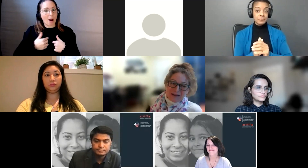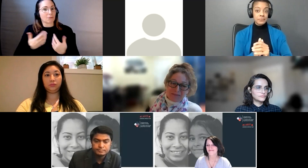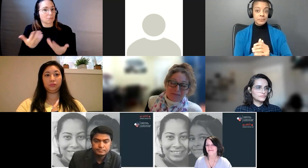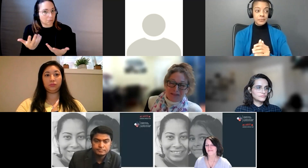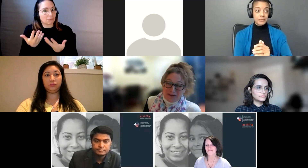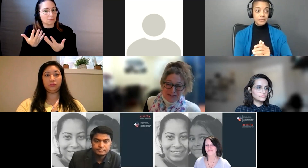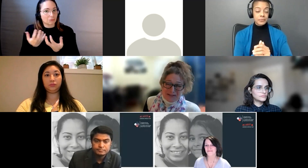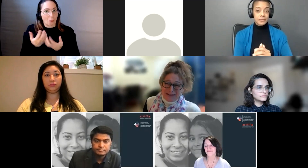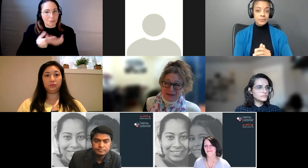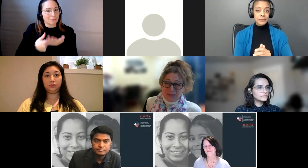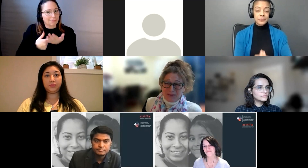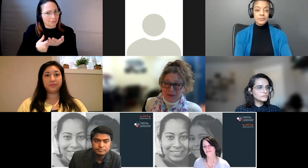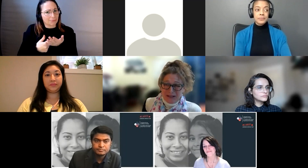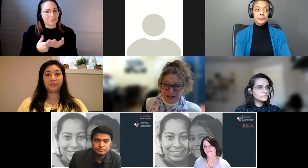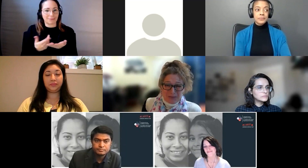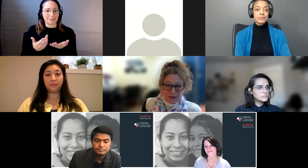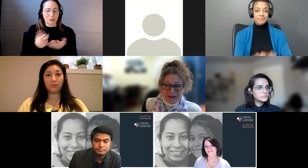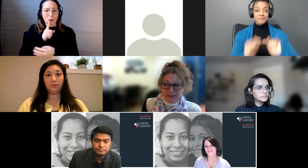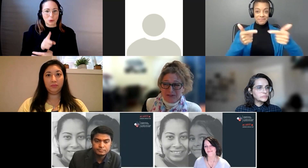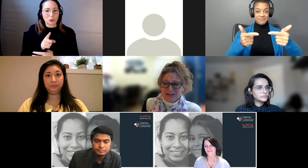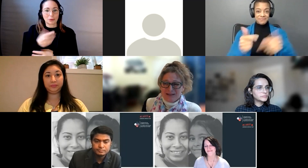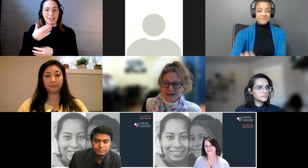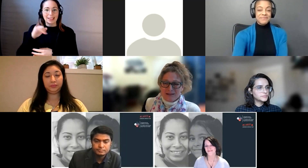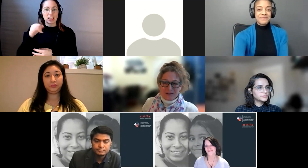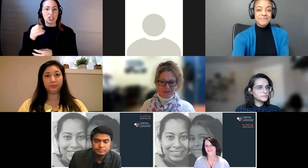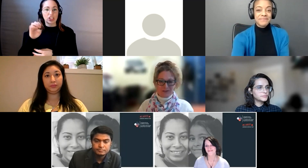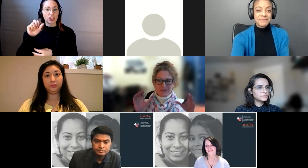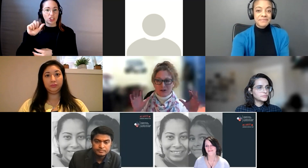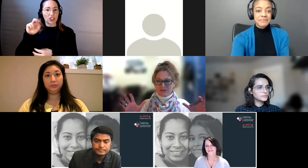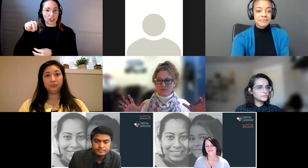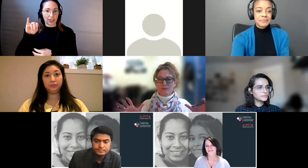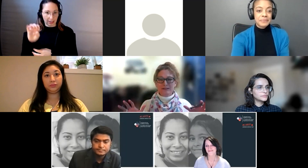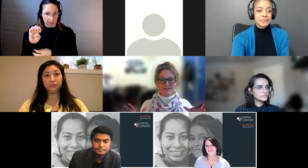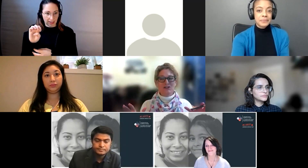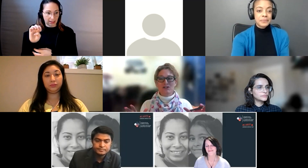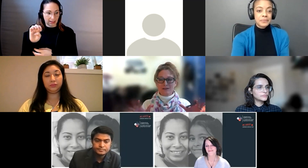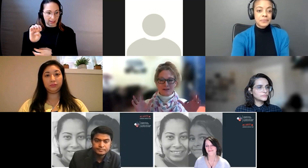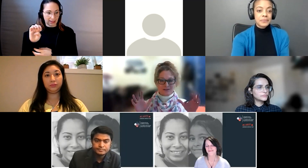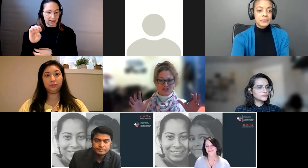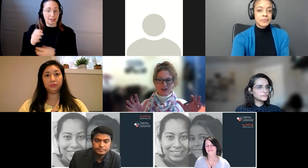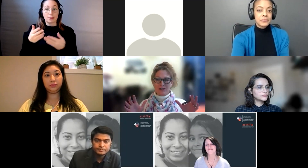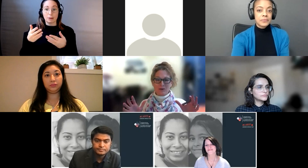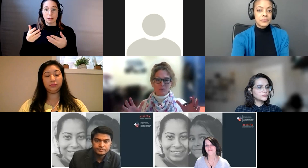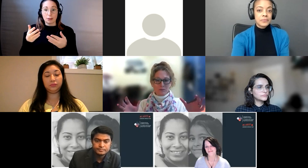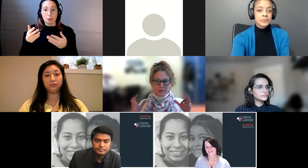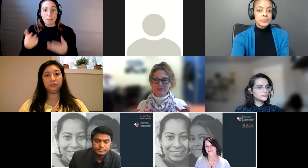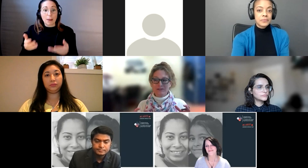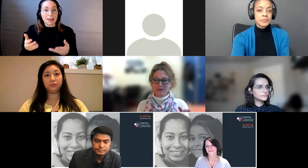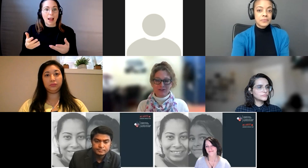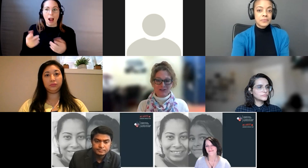discussion. Merci, Ginny. Donc, une chose que nous entendons beaucoup, c'est la mobilisation